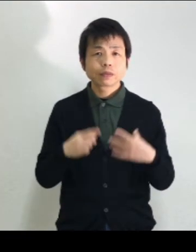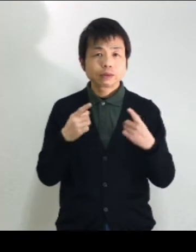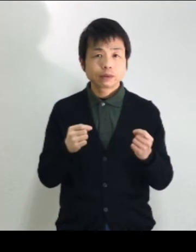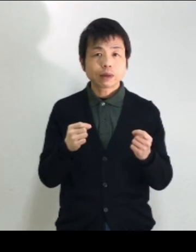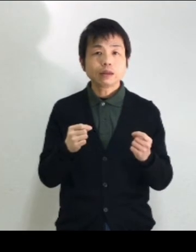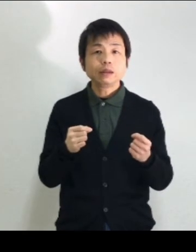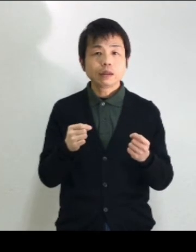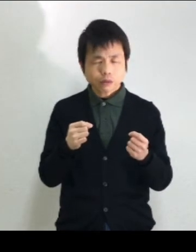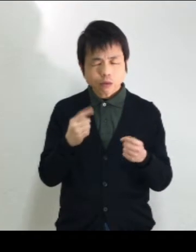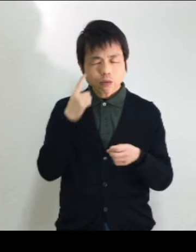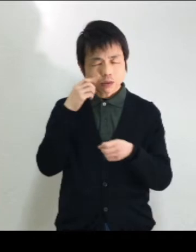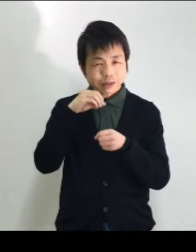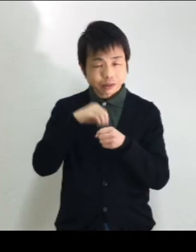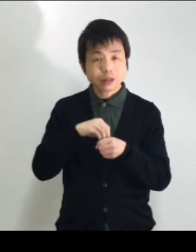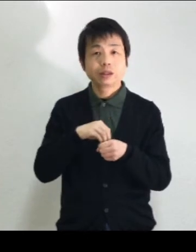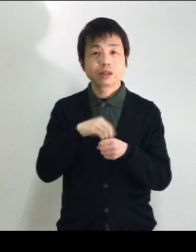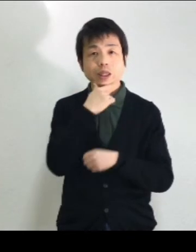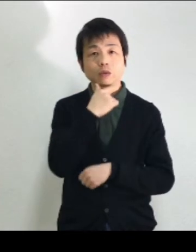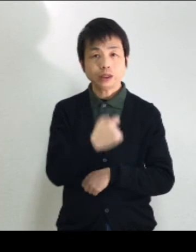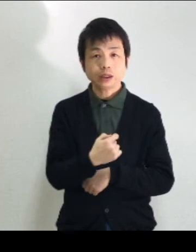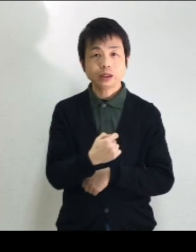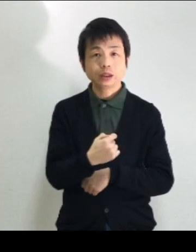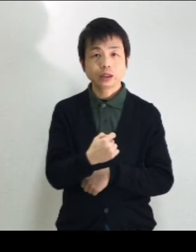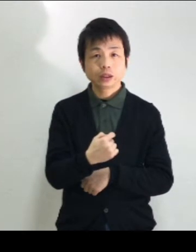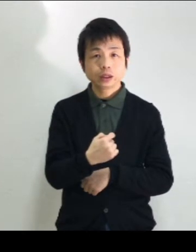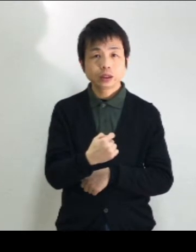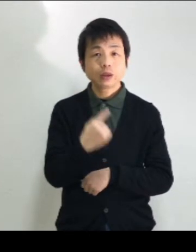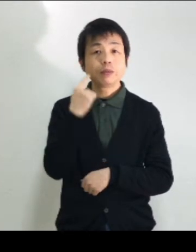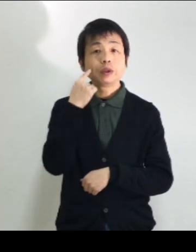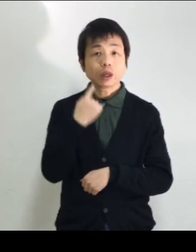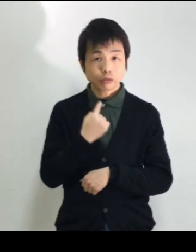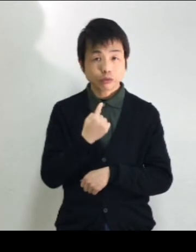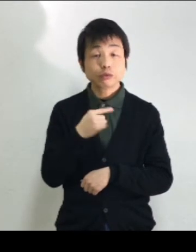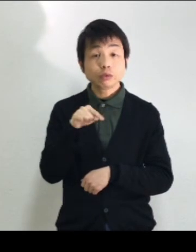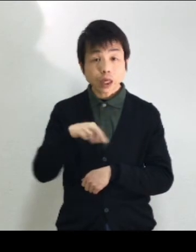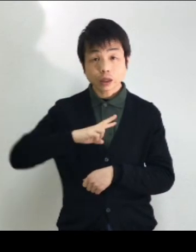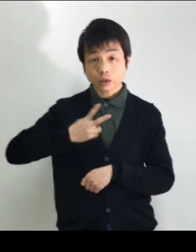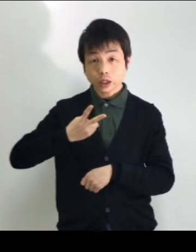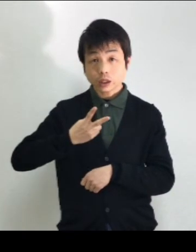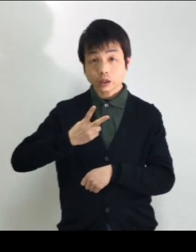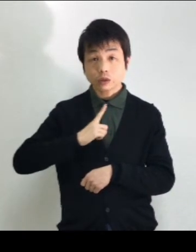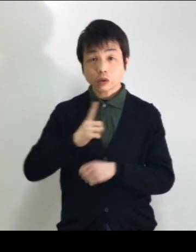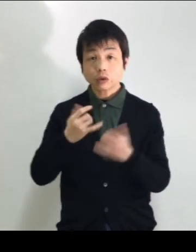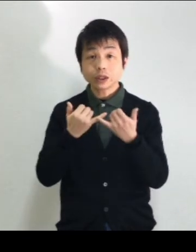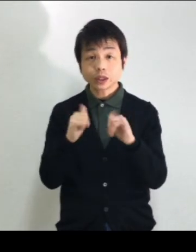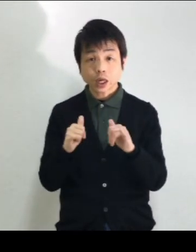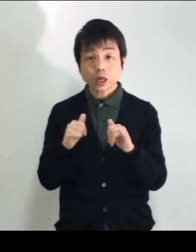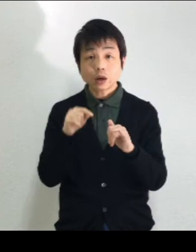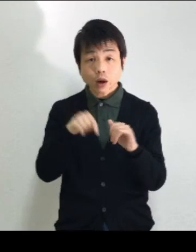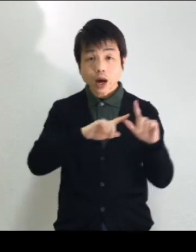しっかり認識してほしいなっていうところと、トランスジェンダーの当事者は